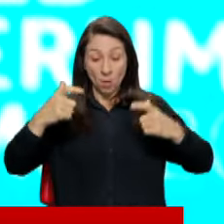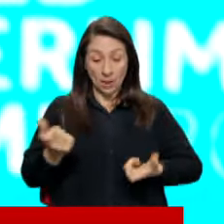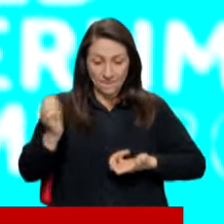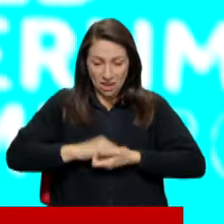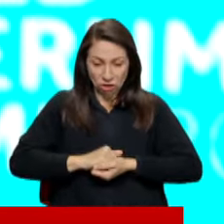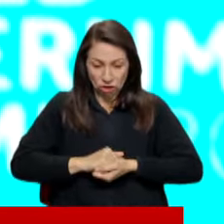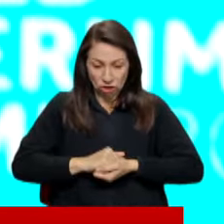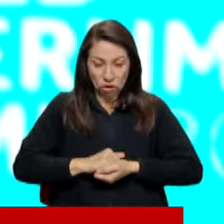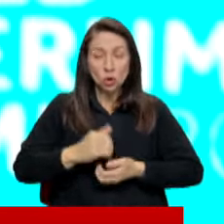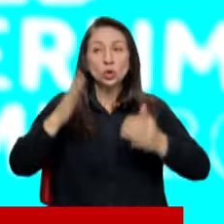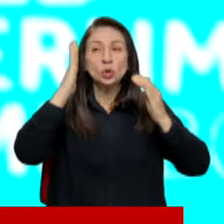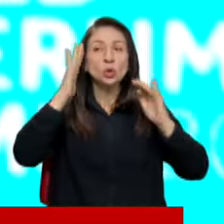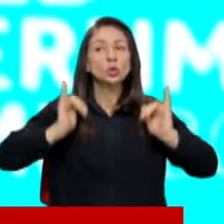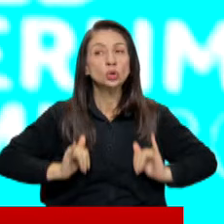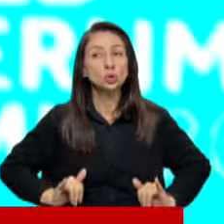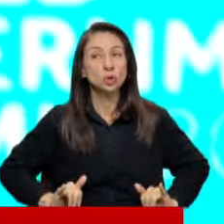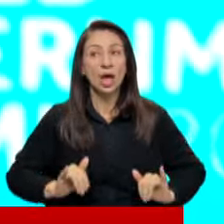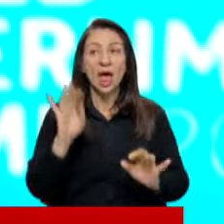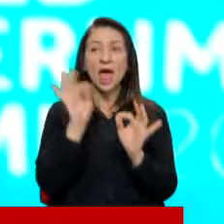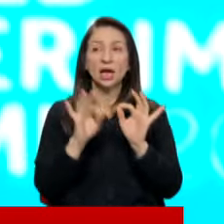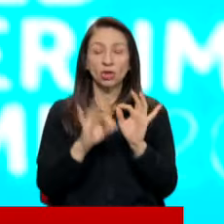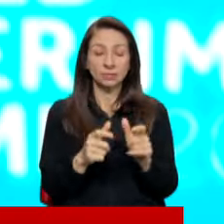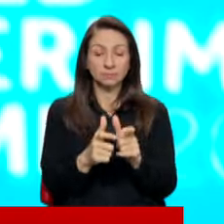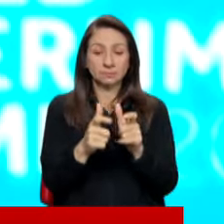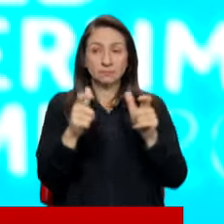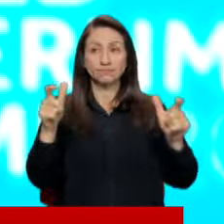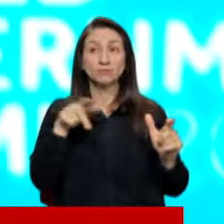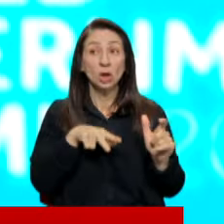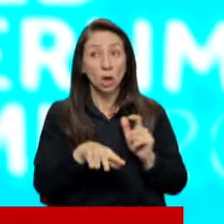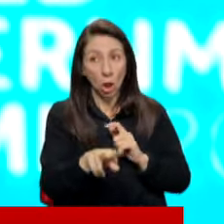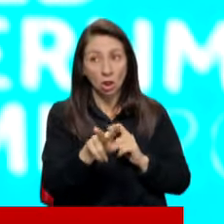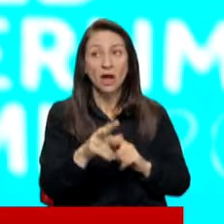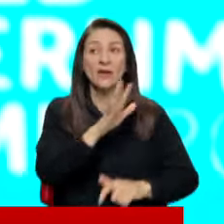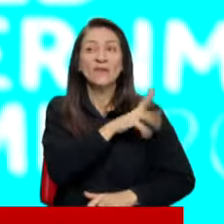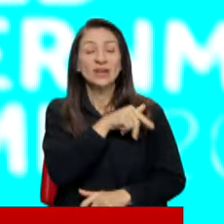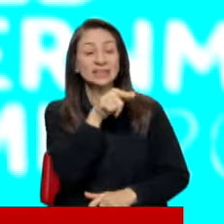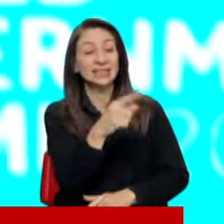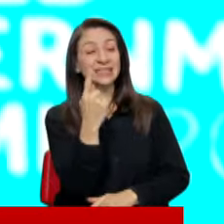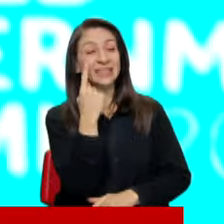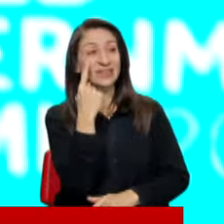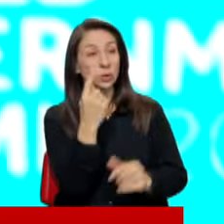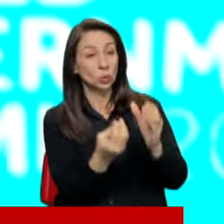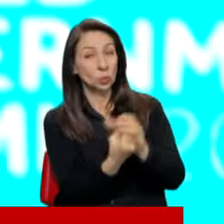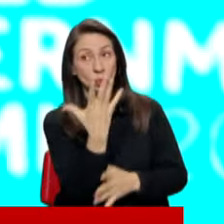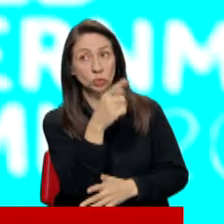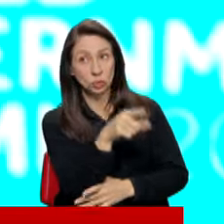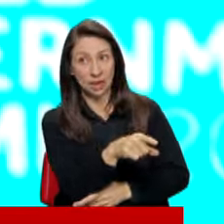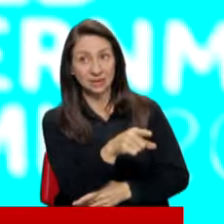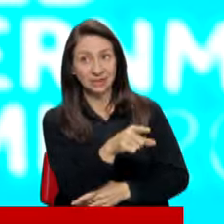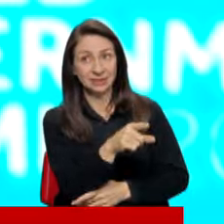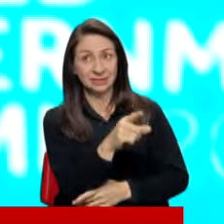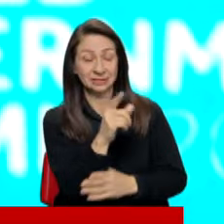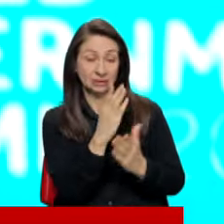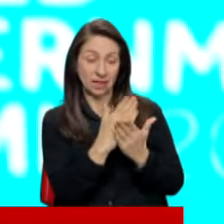barış, huzur ve ekonomik kalkınmaya giden yol Filistin devletinin kuruluşundan